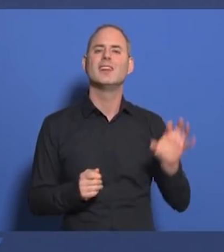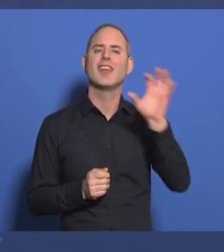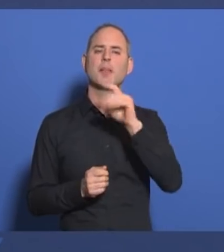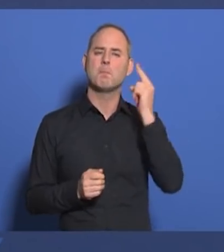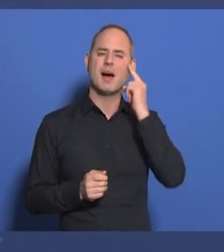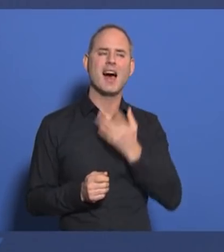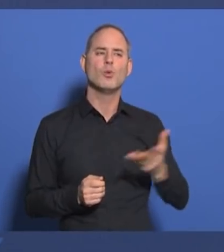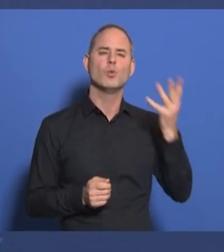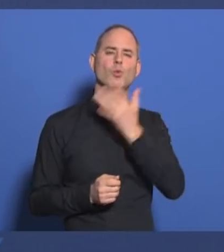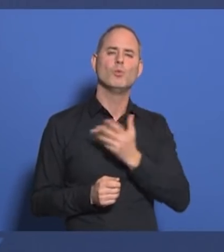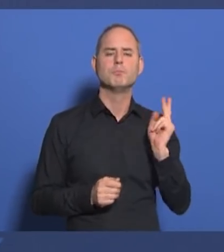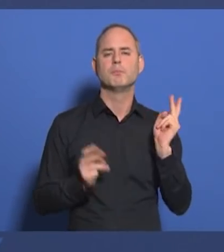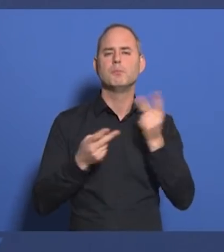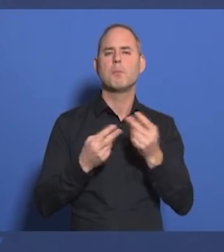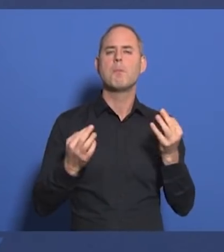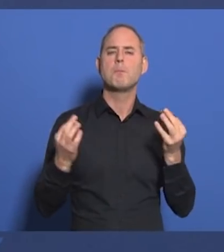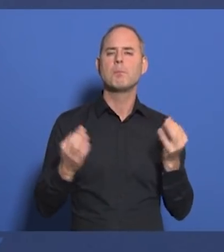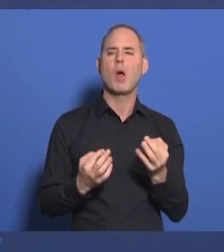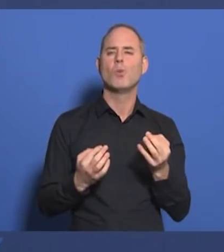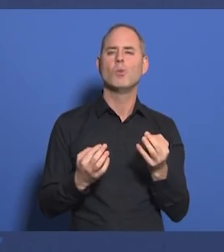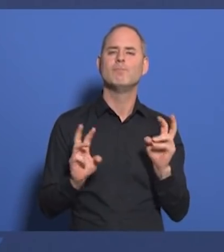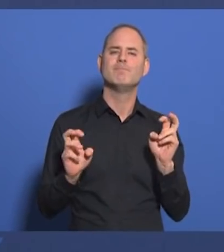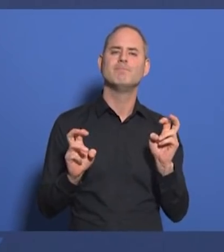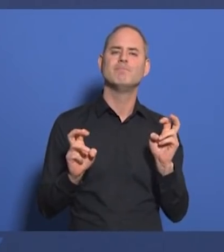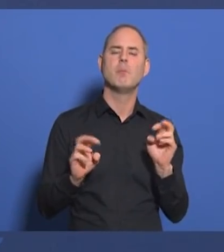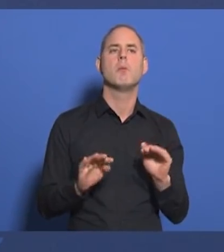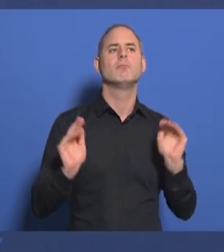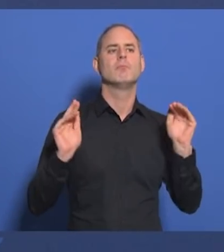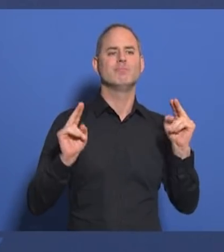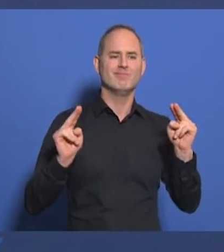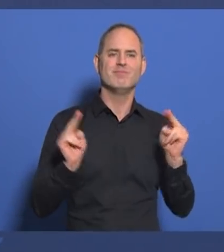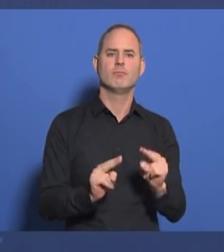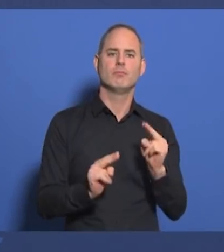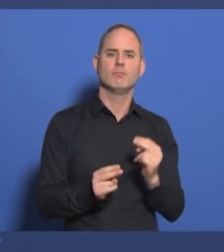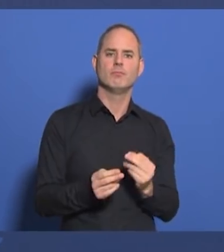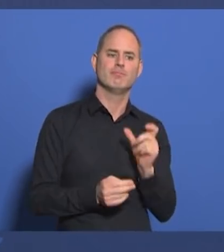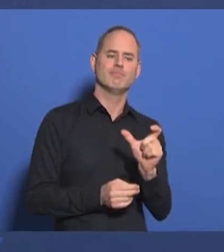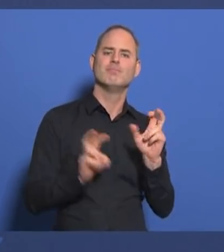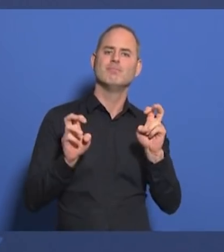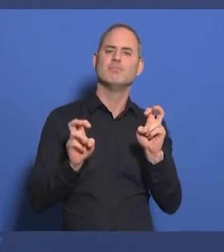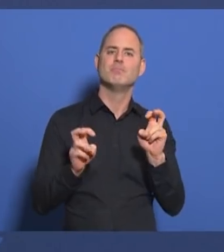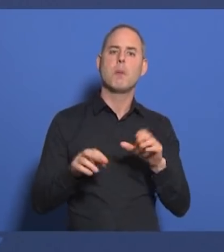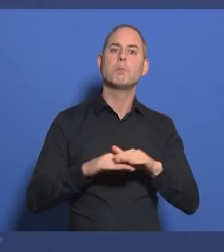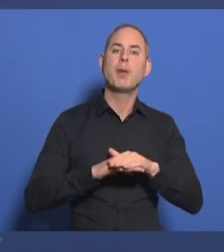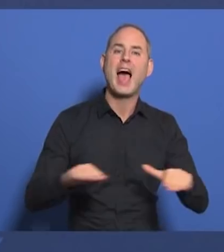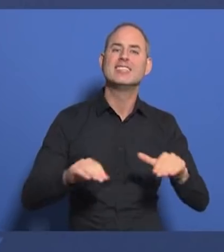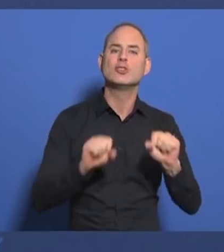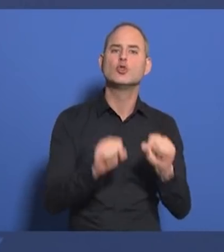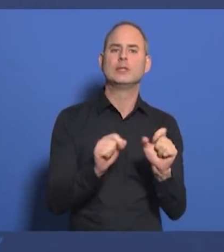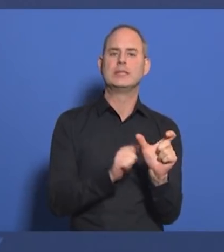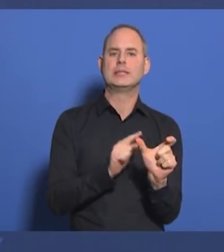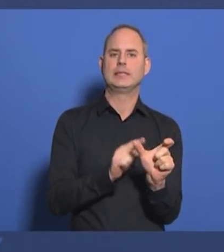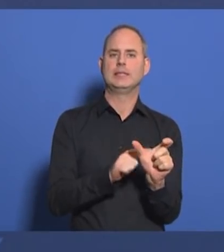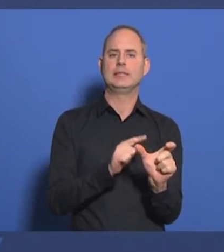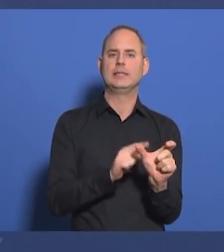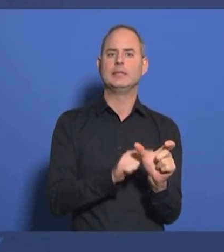einen Basisschutz brauchen, um die Öffnungen abzusichern, auch über den Frühlingsanfang hinaus, der verhindert, dass